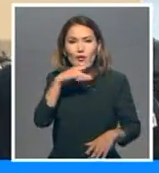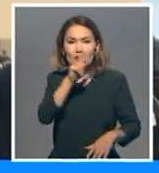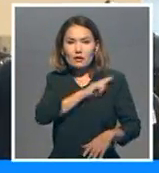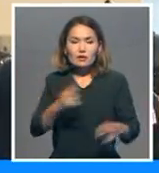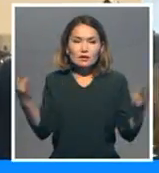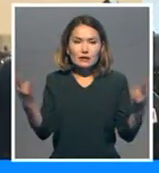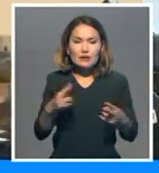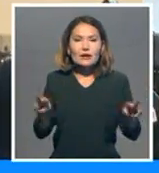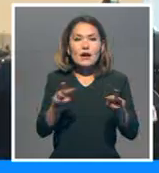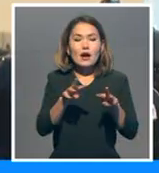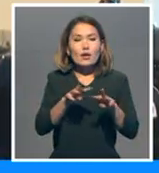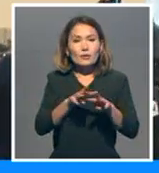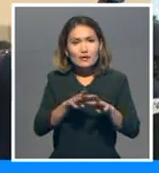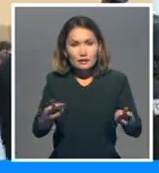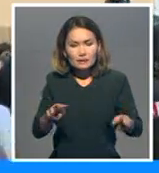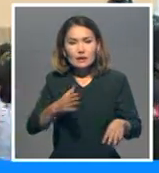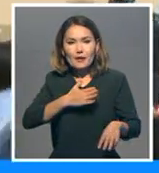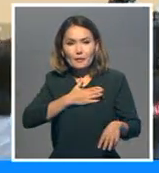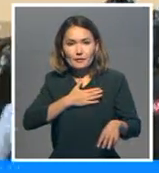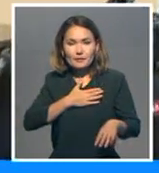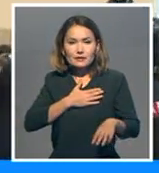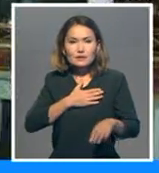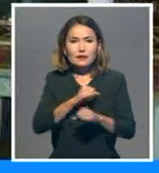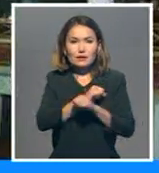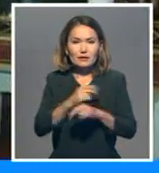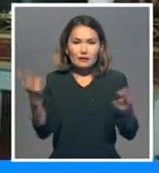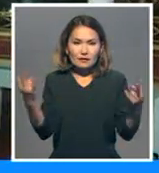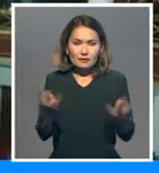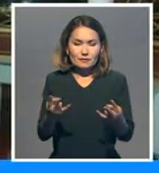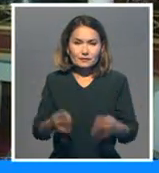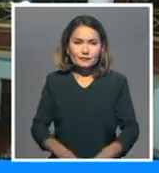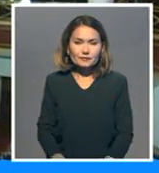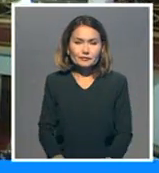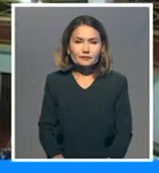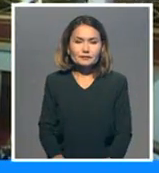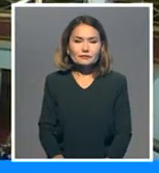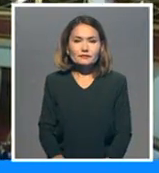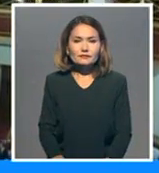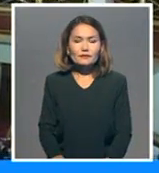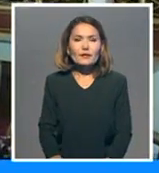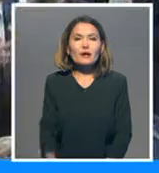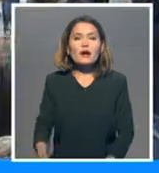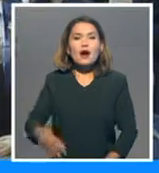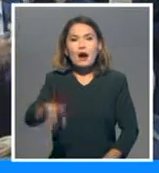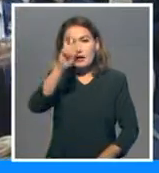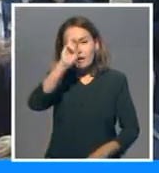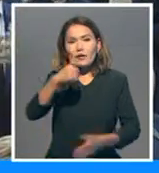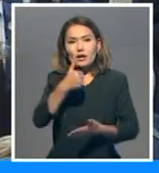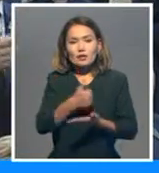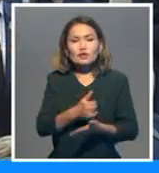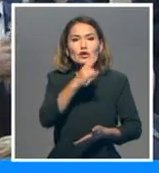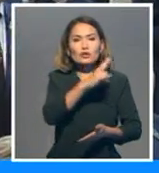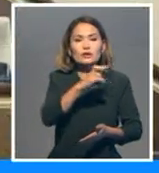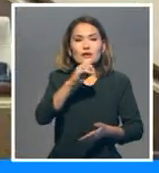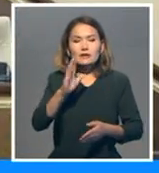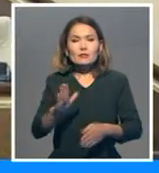жаңағы семьямызбен бірге барып демалып келгенді жақсы көремін. Президент бүгін аз демалып көп жұмыс істесеңіздер деді.